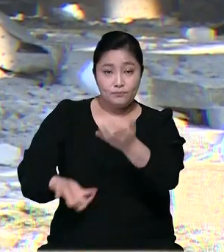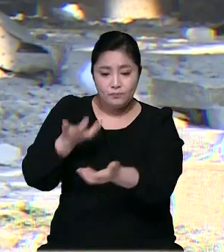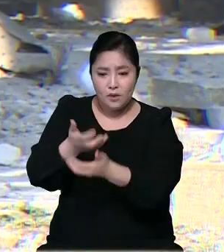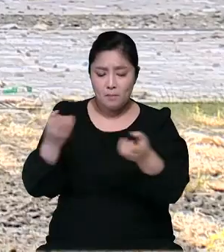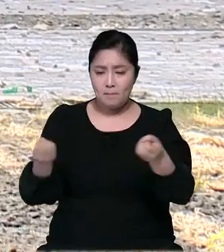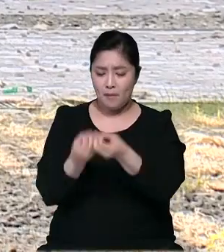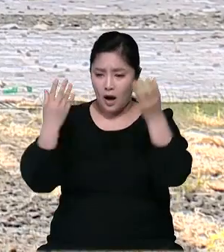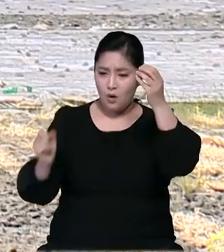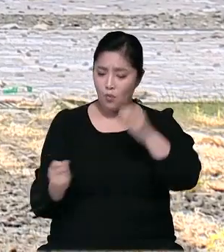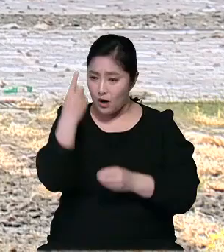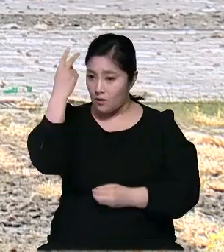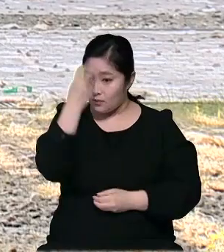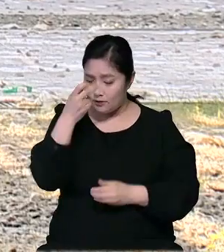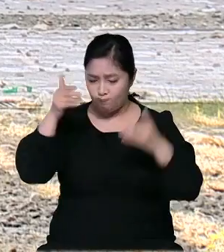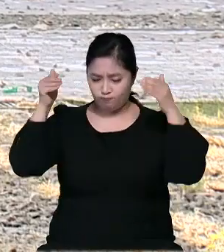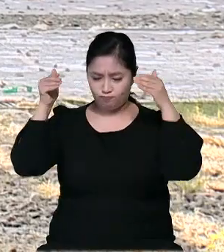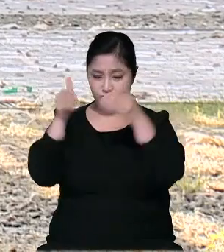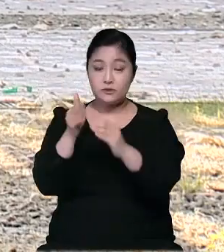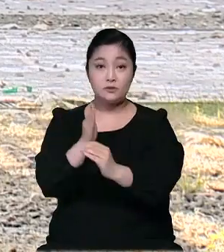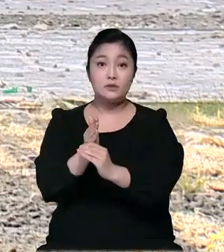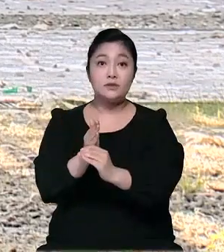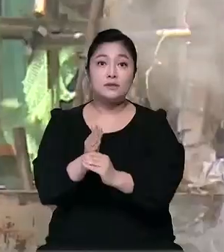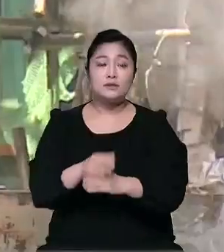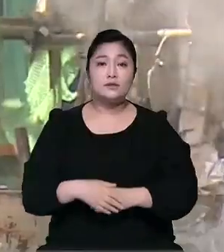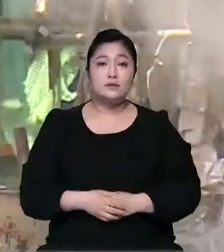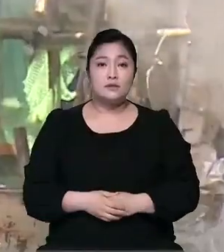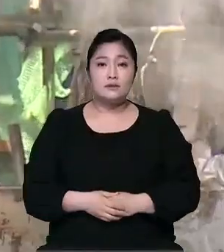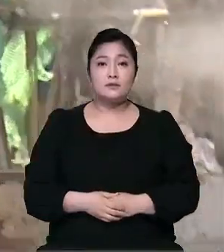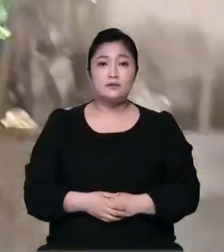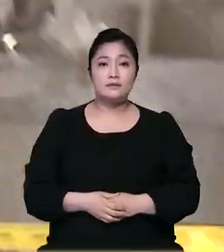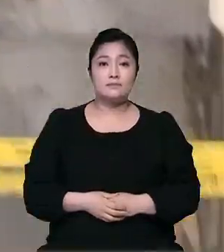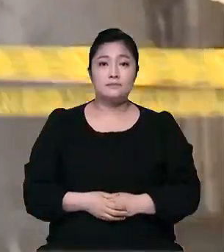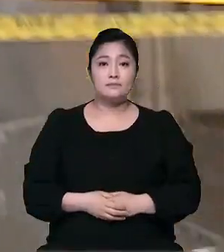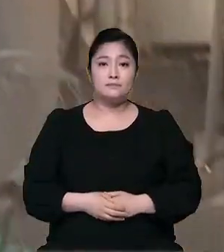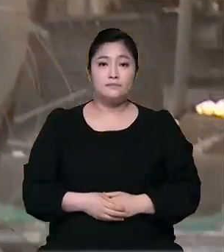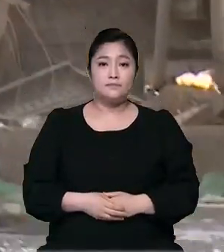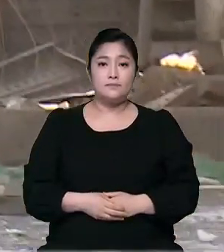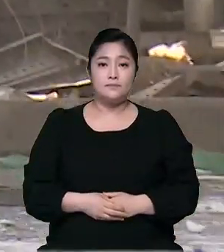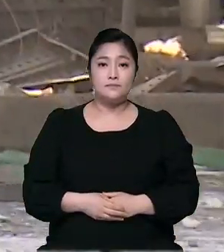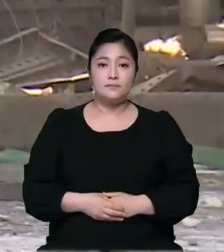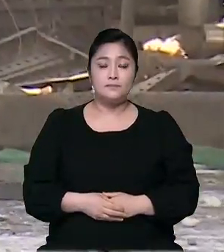폭발의 원인을 파악하는 데 주력하고 있습니다. KBC 이계혁입니다.